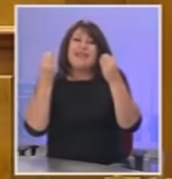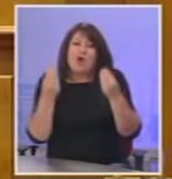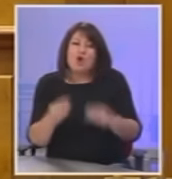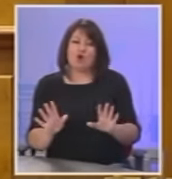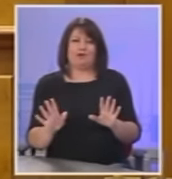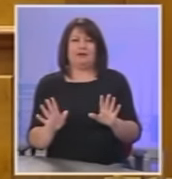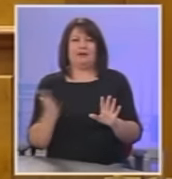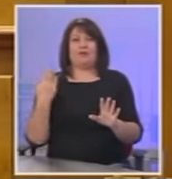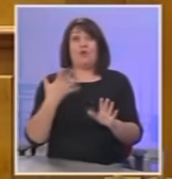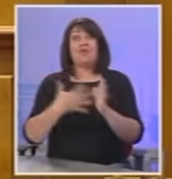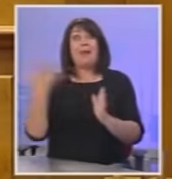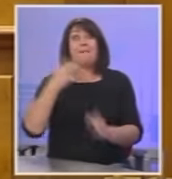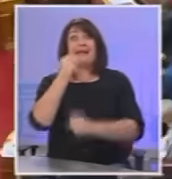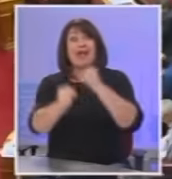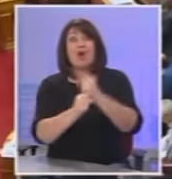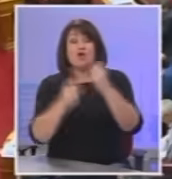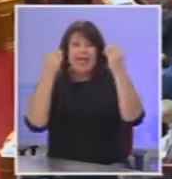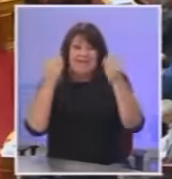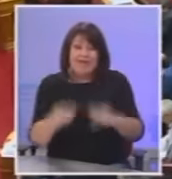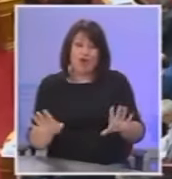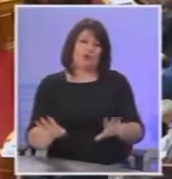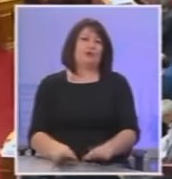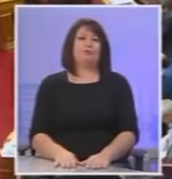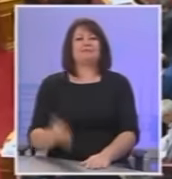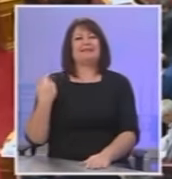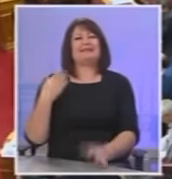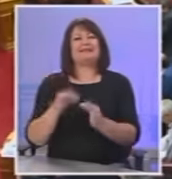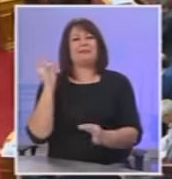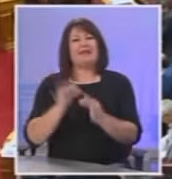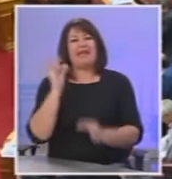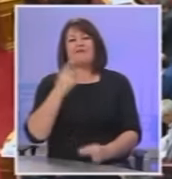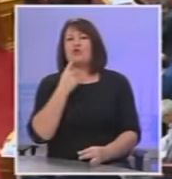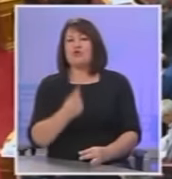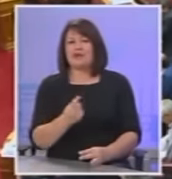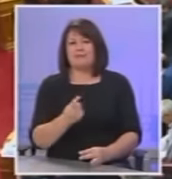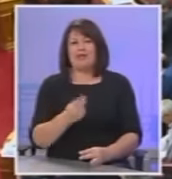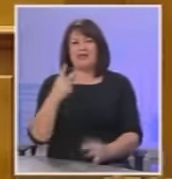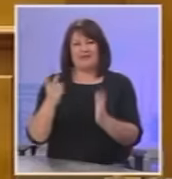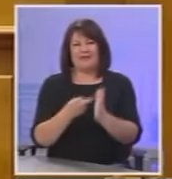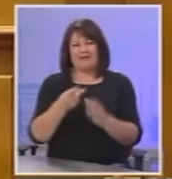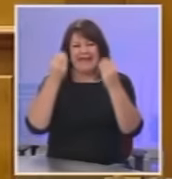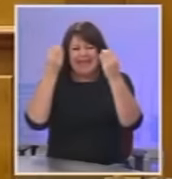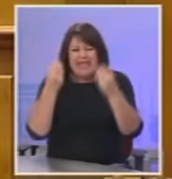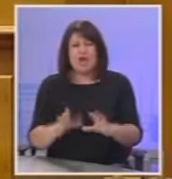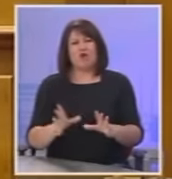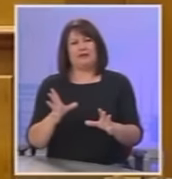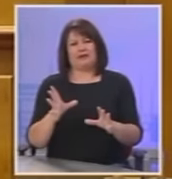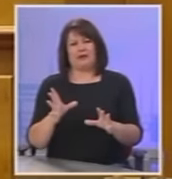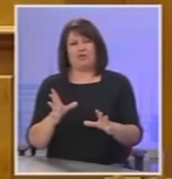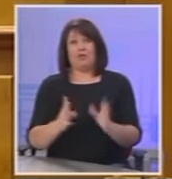της τελευταίας 15ετίας. Το Σεπτέμβρη έγραψε τη δεύτερη χειρότερη επίδοση